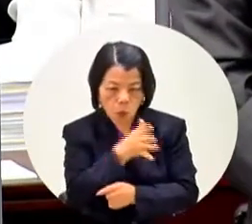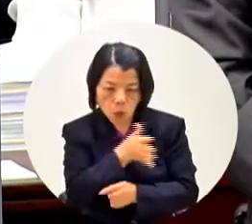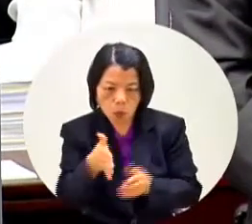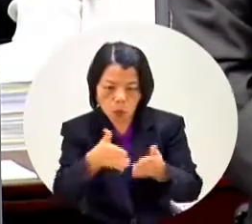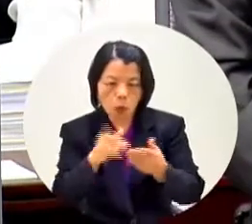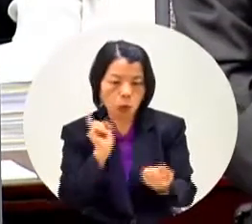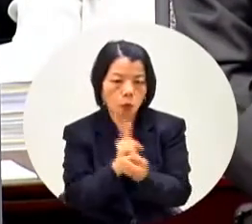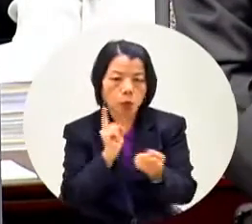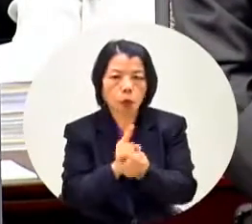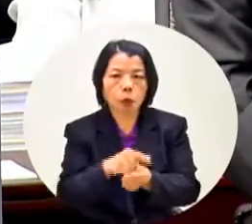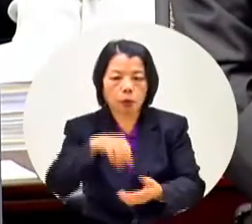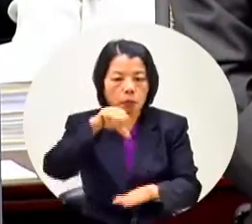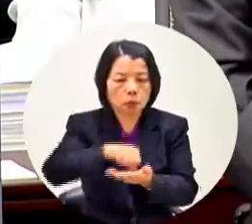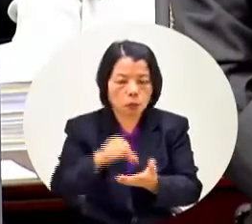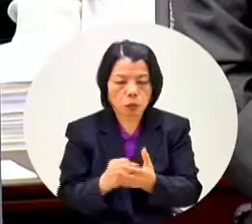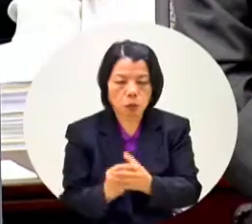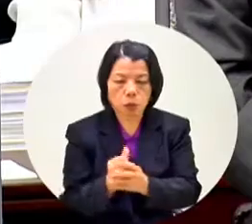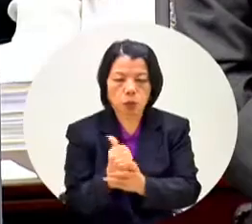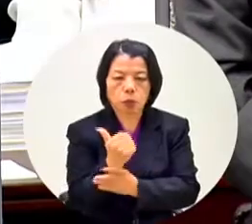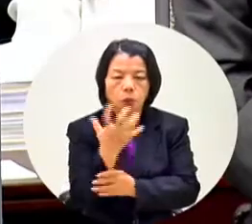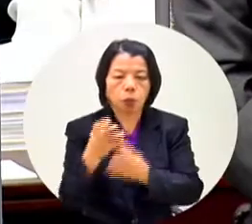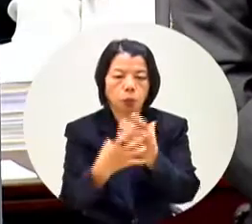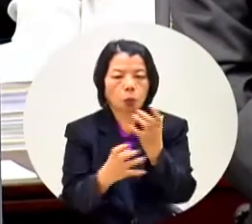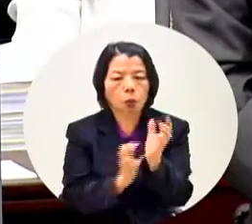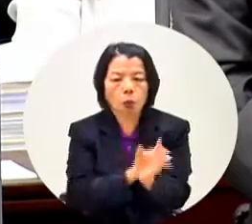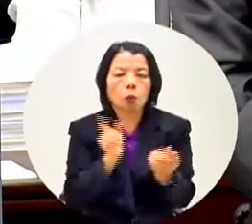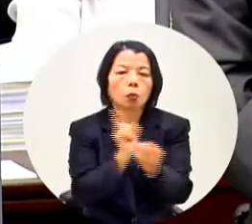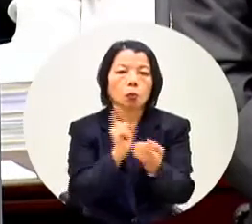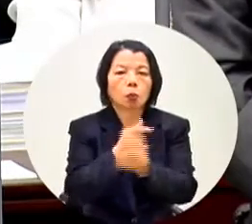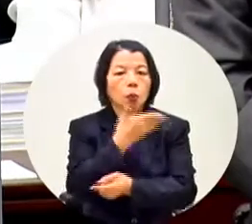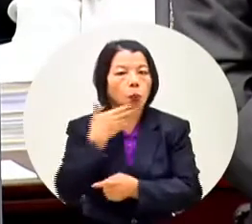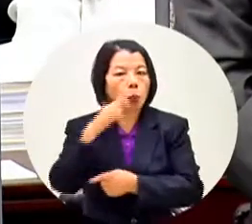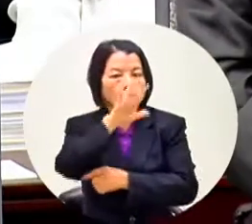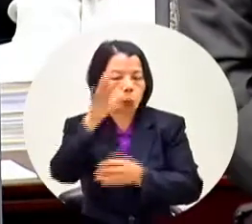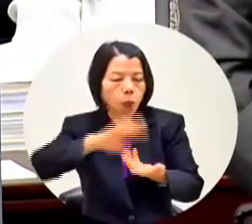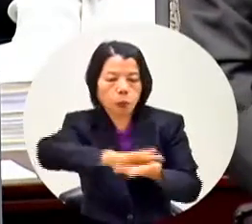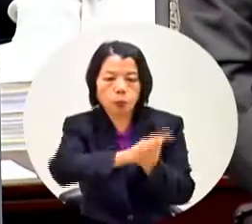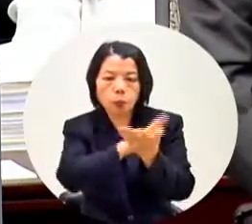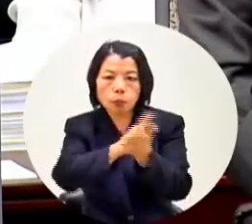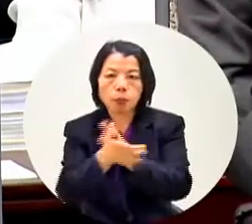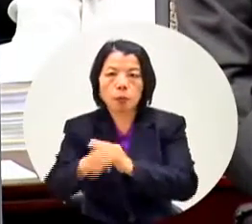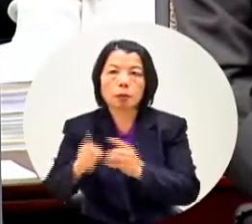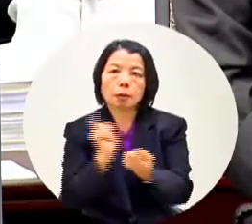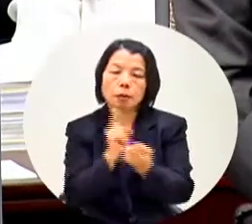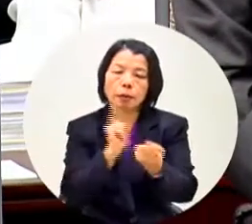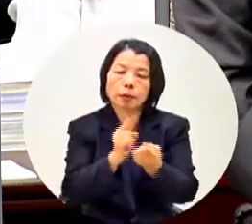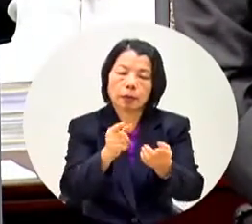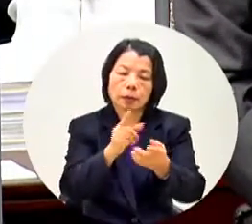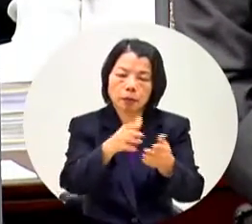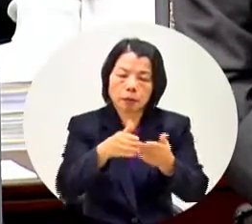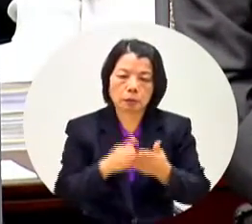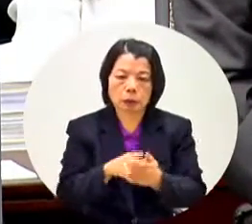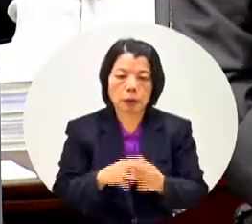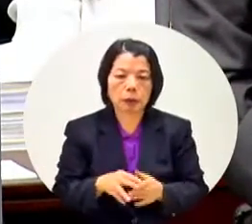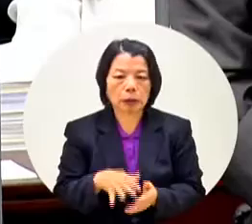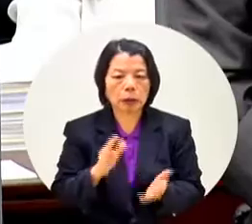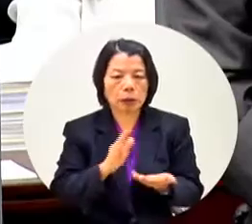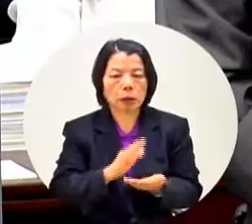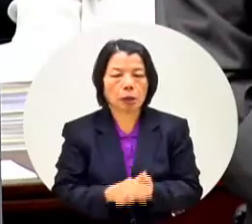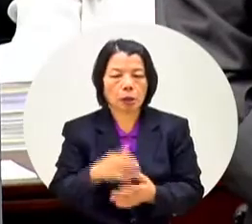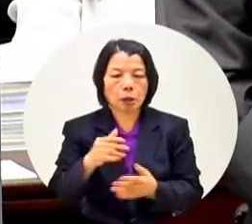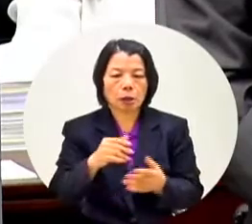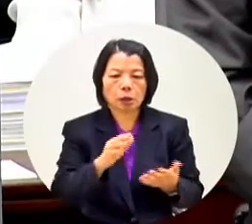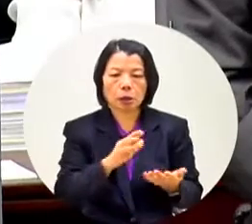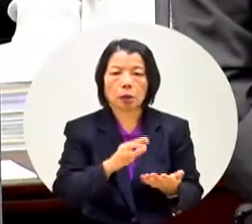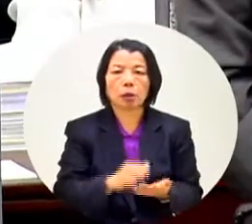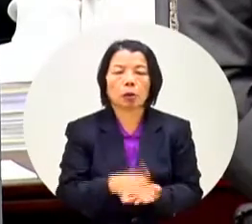及我们透过私下上的了解，包括它从这个催花开花跟结果上的时间，还有气候上的变迁，